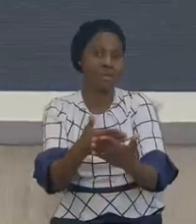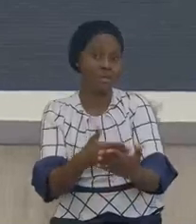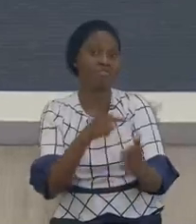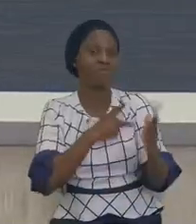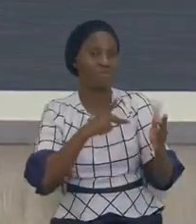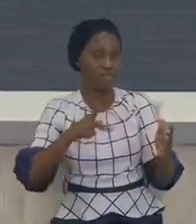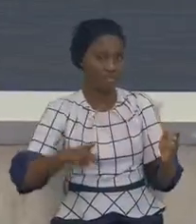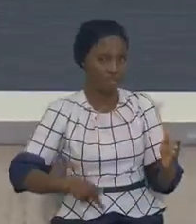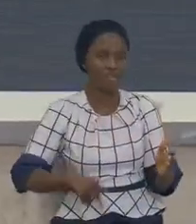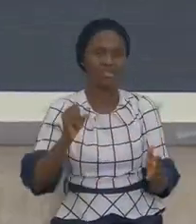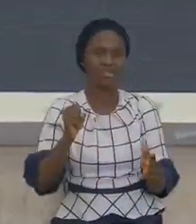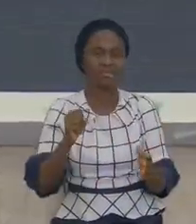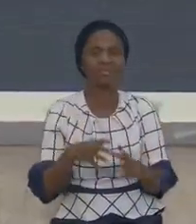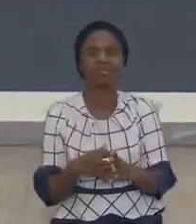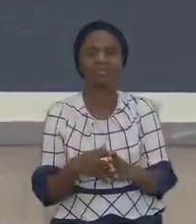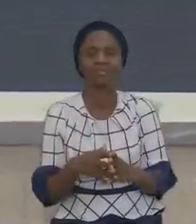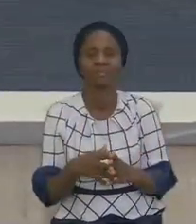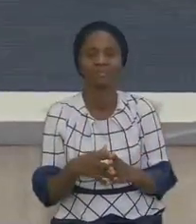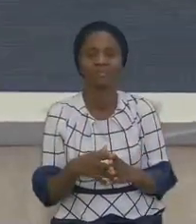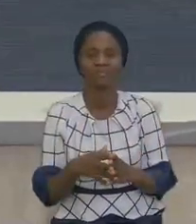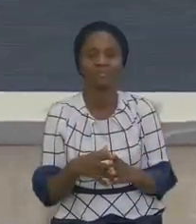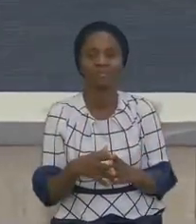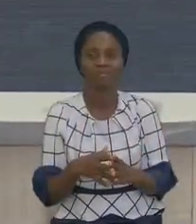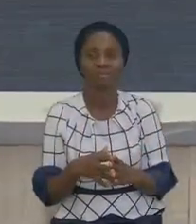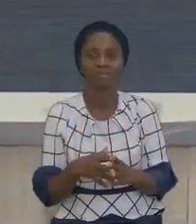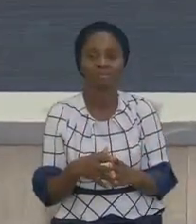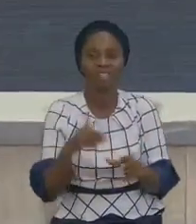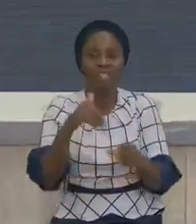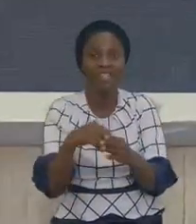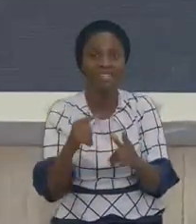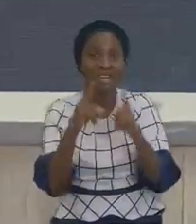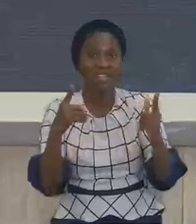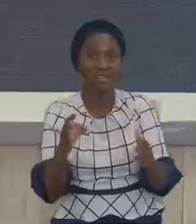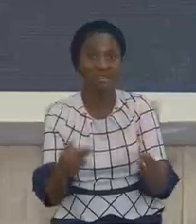Dans le langage d'aujourd'hui, il marchera,